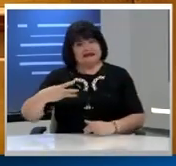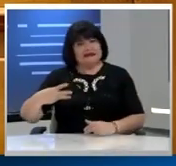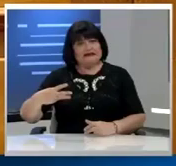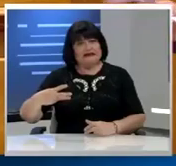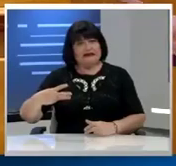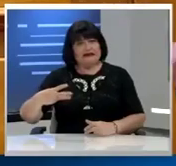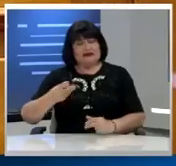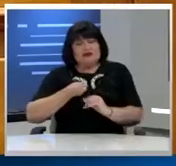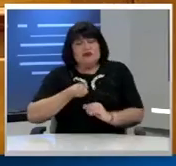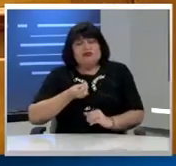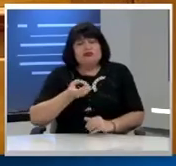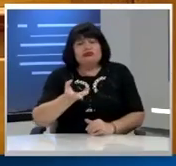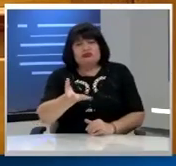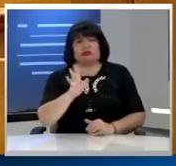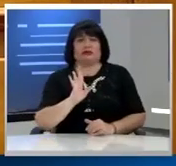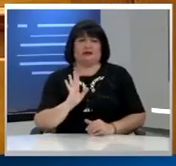μια στρατιά